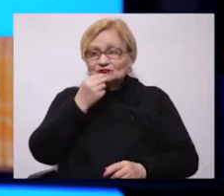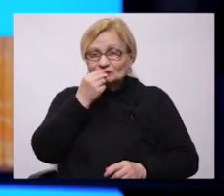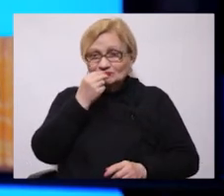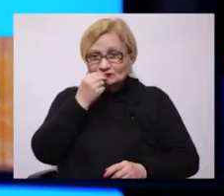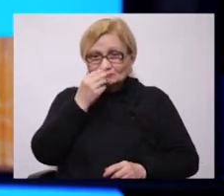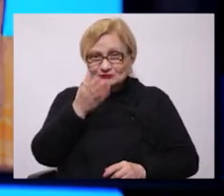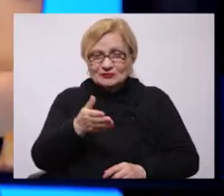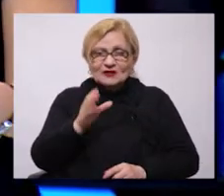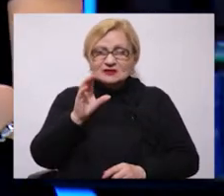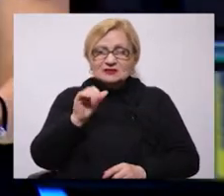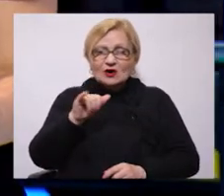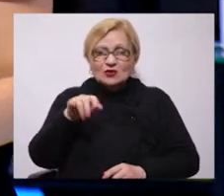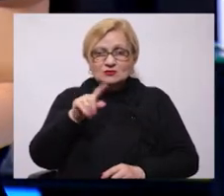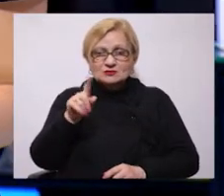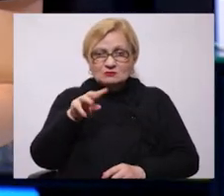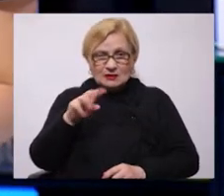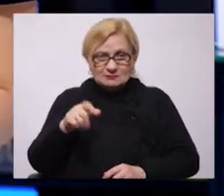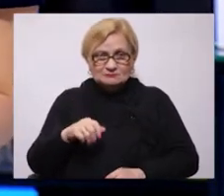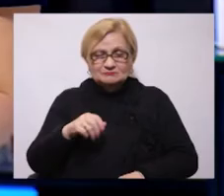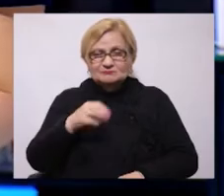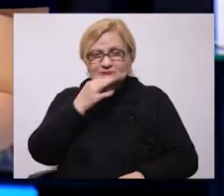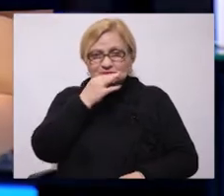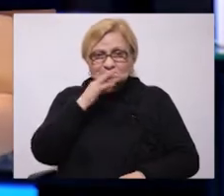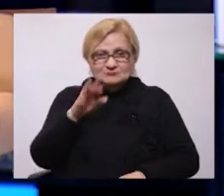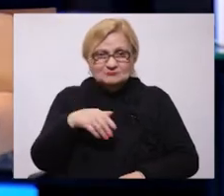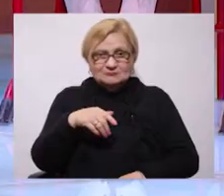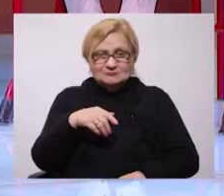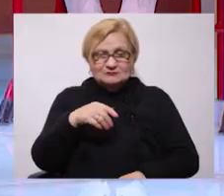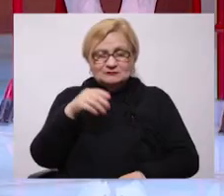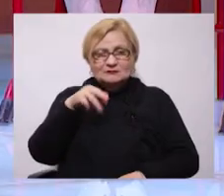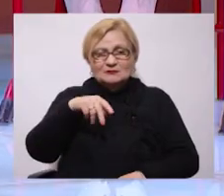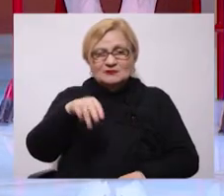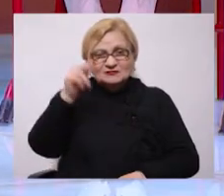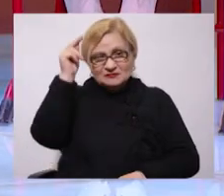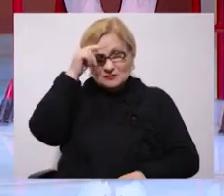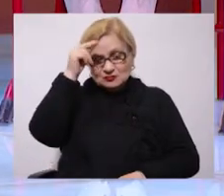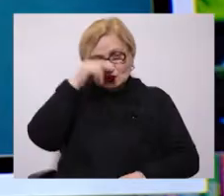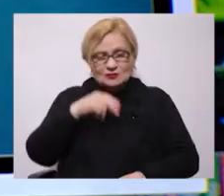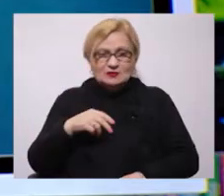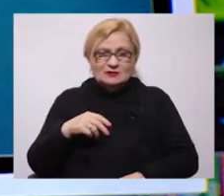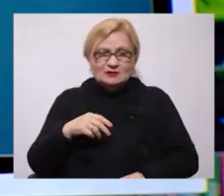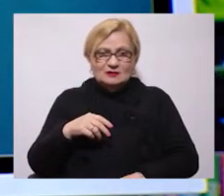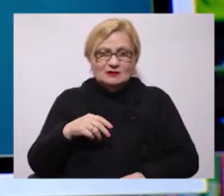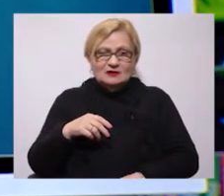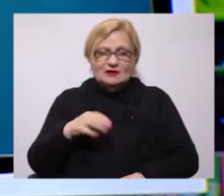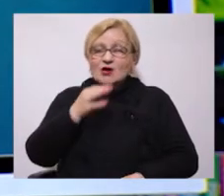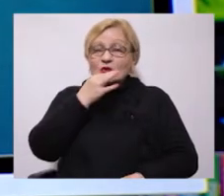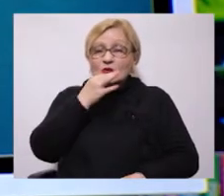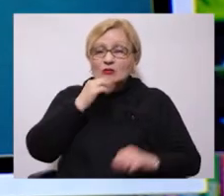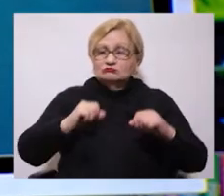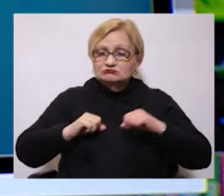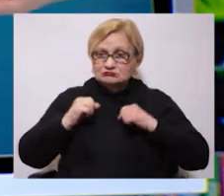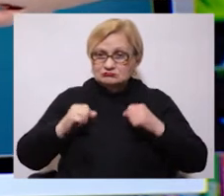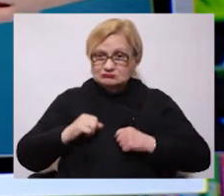ჭამთ, საუზმობთ, გეთანხმებით, შემდეგ სკოლაში მივდივართ, სკოლაში